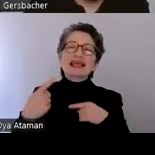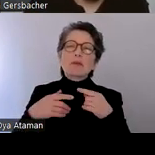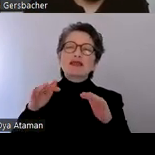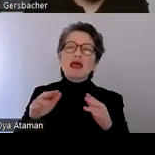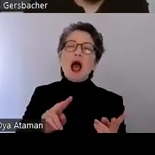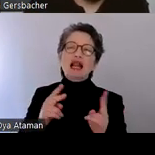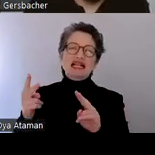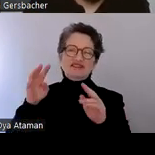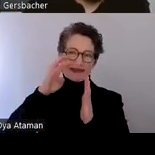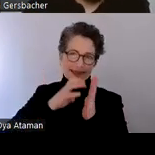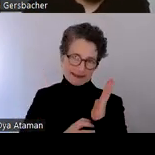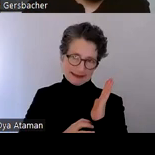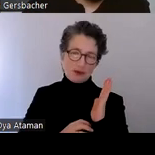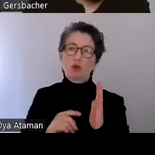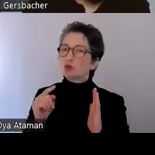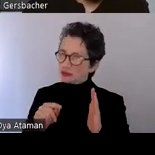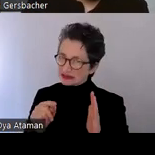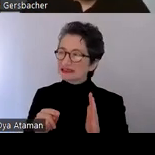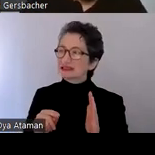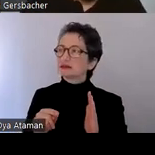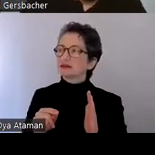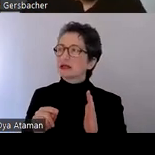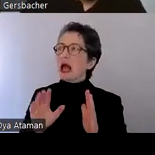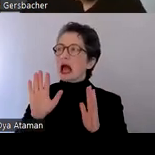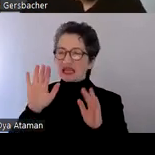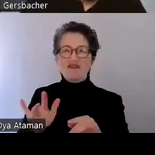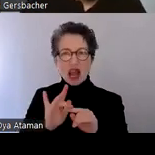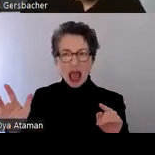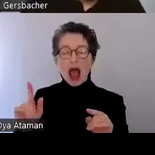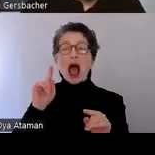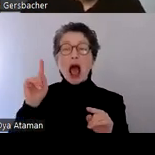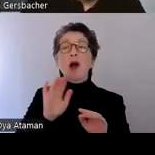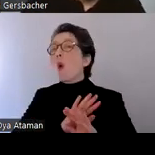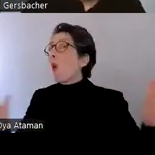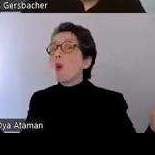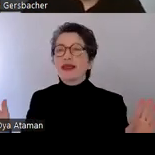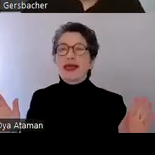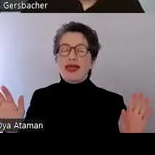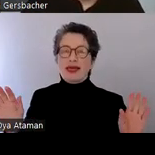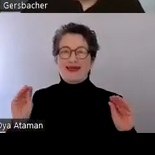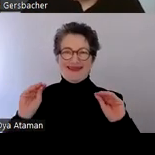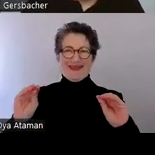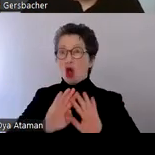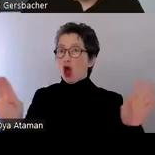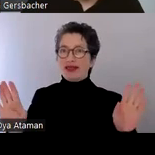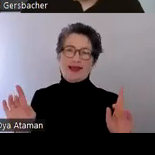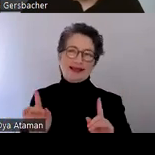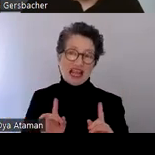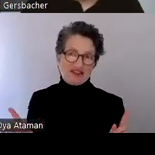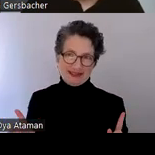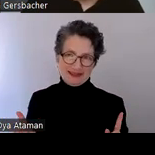sein, nur nicht komplett fehlen. Er hier erkennt, ich zeige es mal am Fehlerbeispiel. findet sie auf der